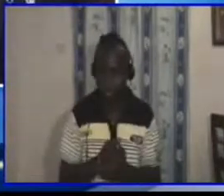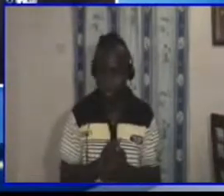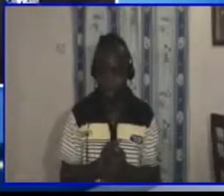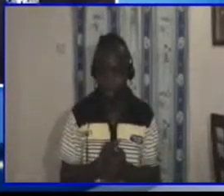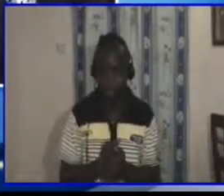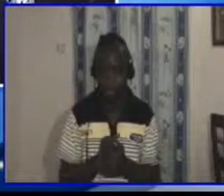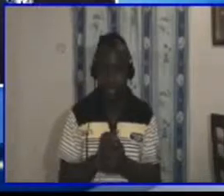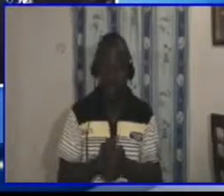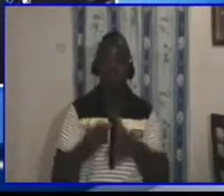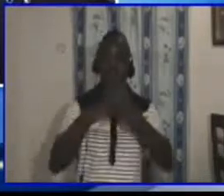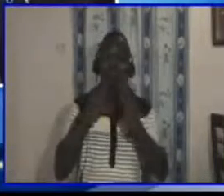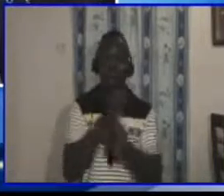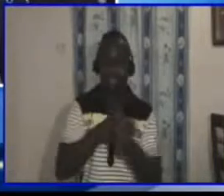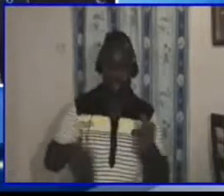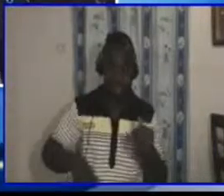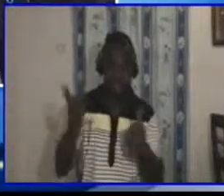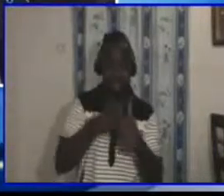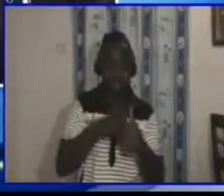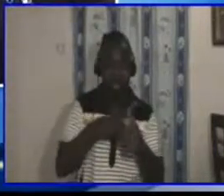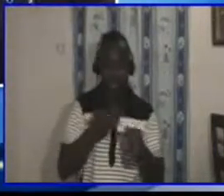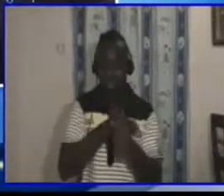dal fa e l'omega